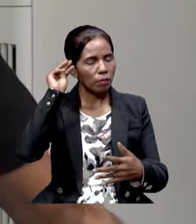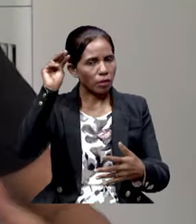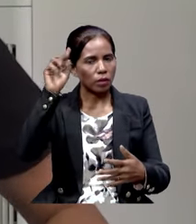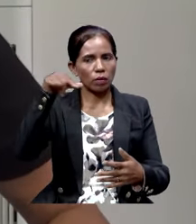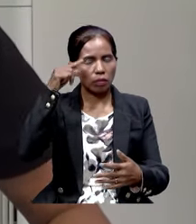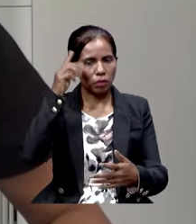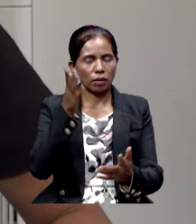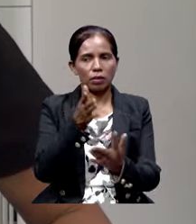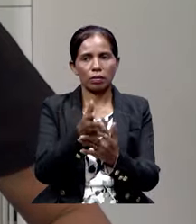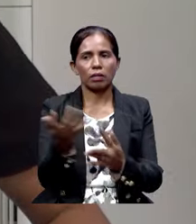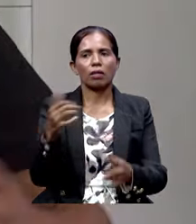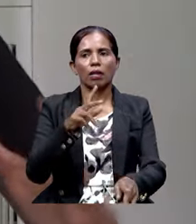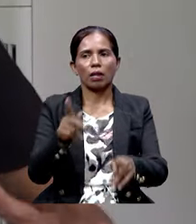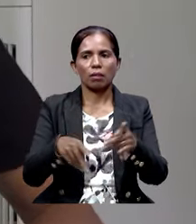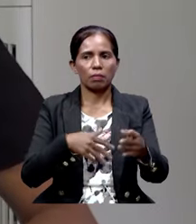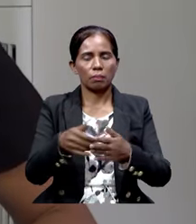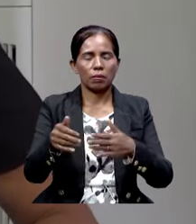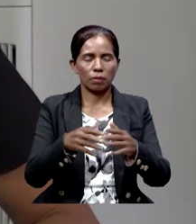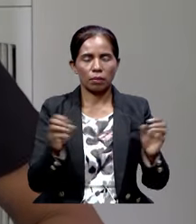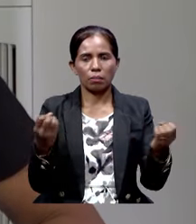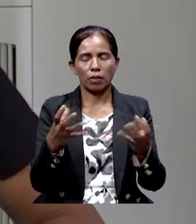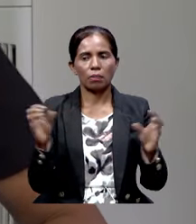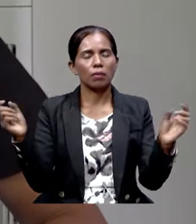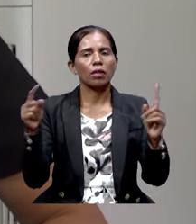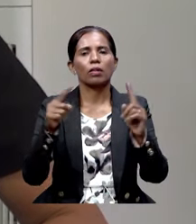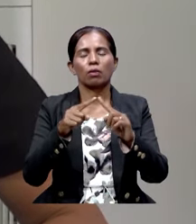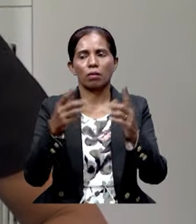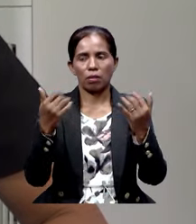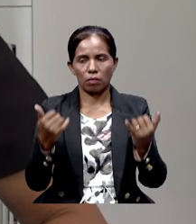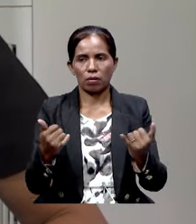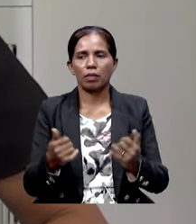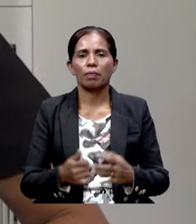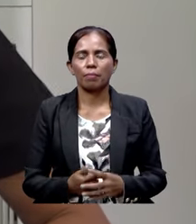ser acesso então si dadau ba bain barak maka to agora nemos